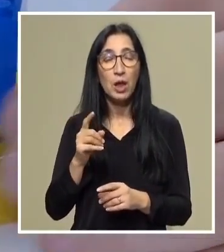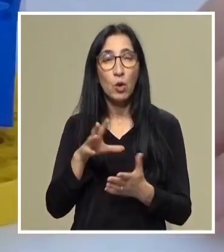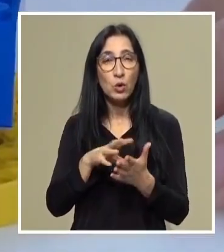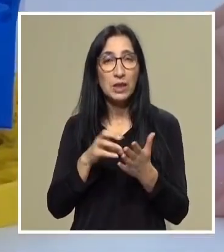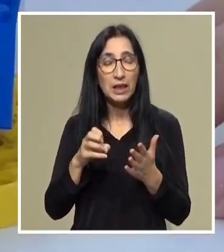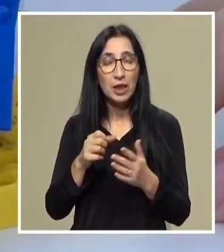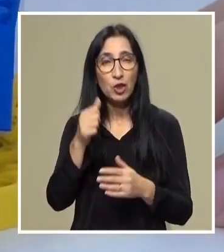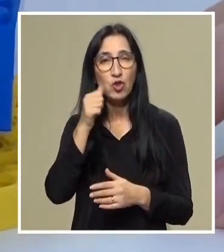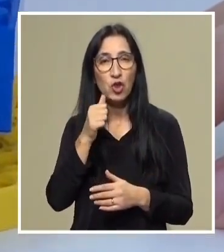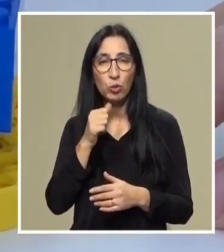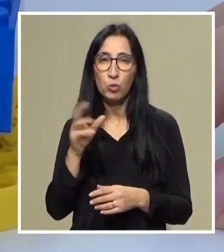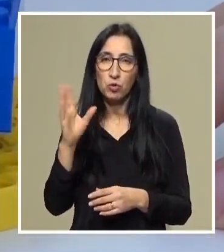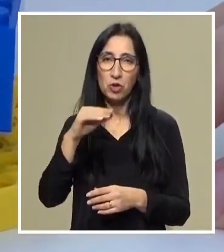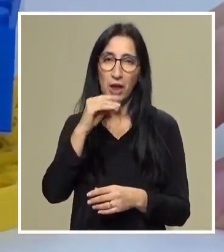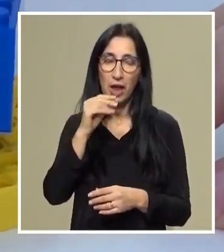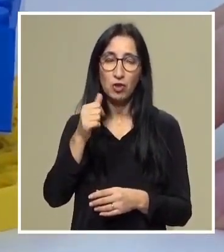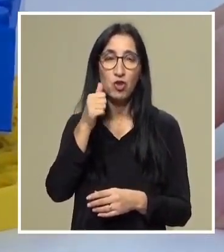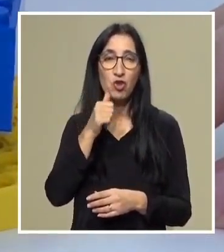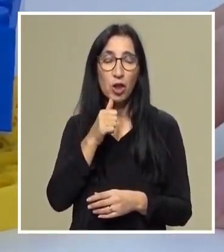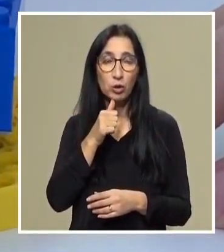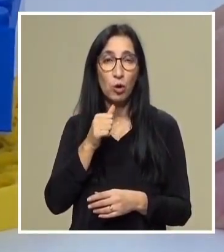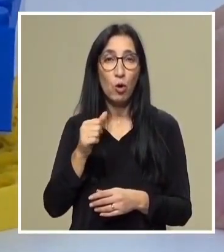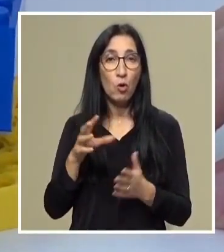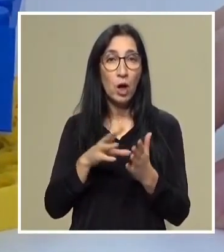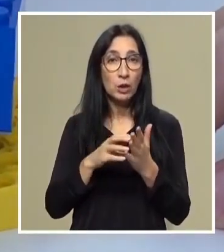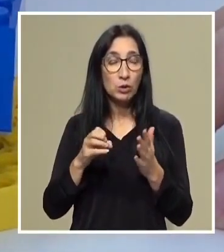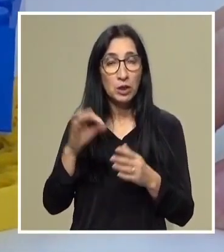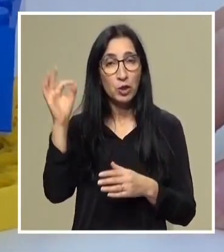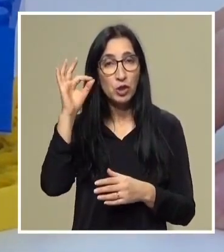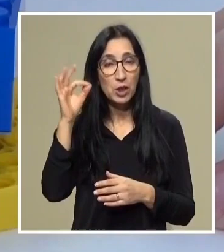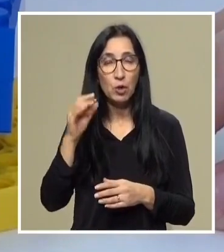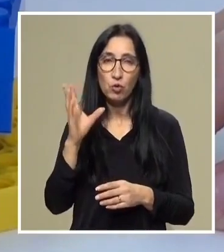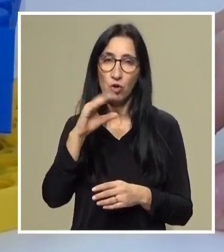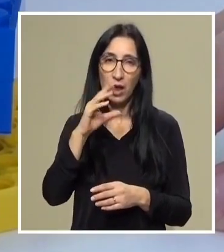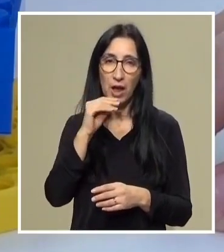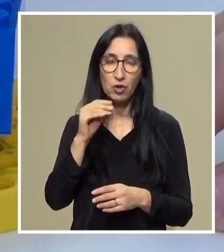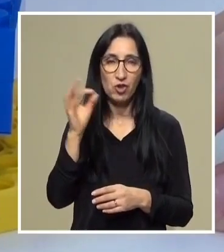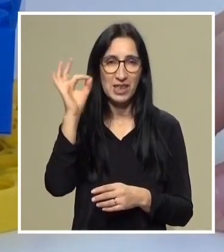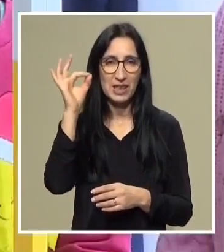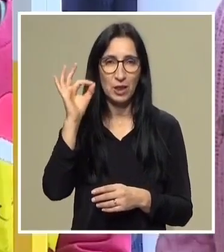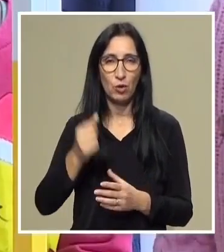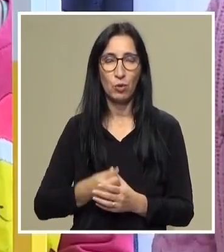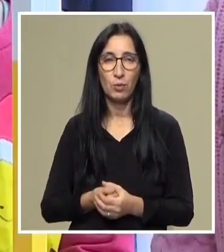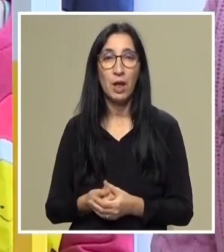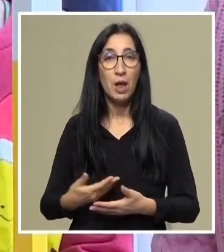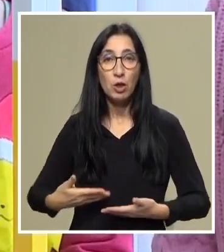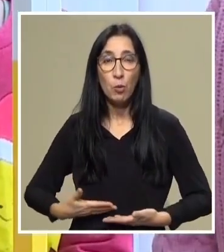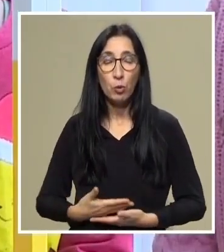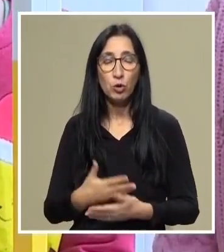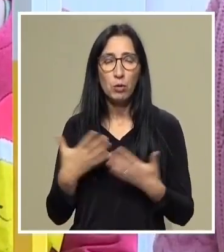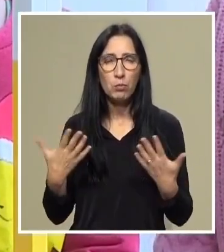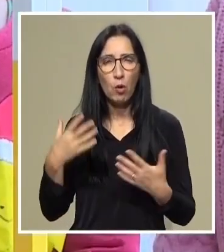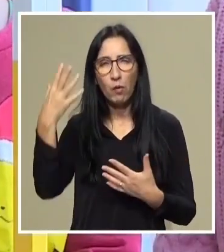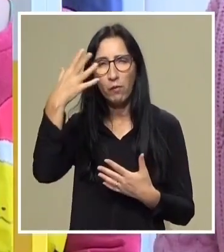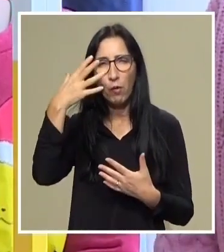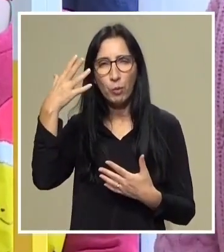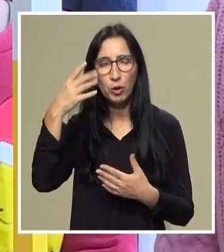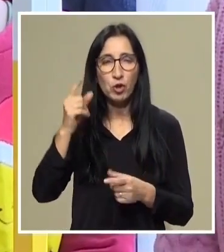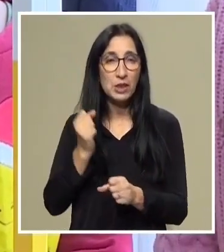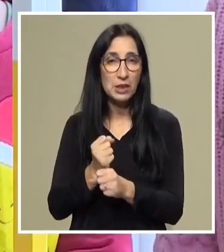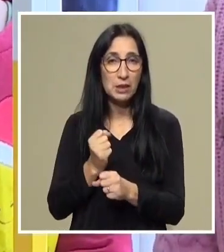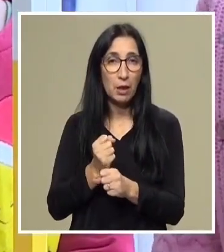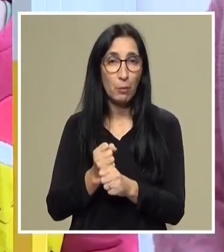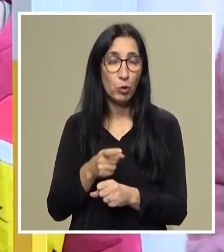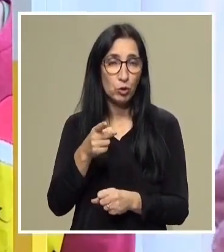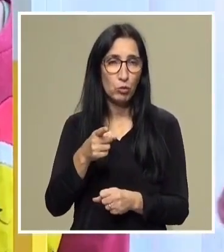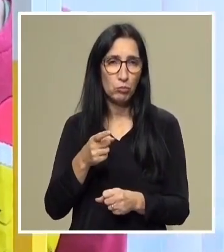сканираш жълто, ще ти каже жълто. Когато сканираш синьо, ще ти каже синьо. Необходимо ли е много въображение, за да се изработи